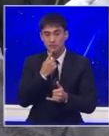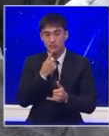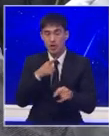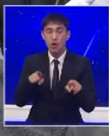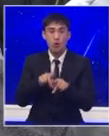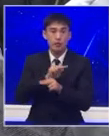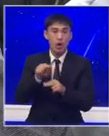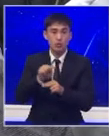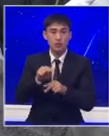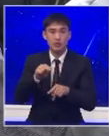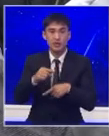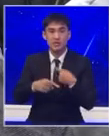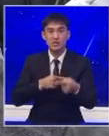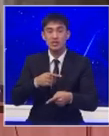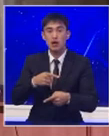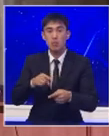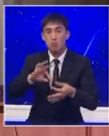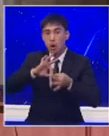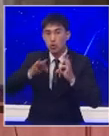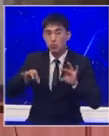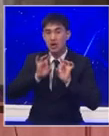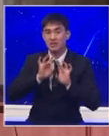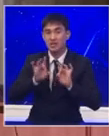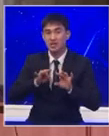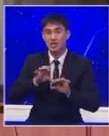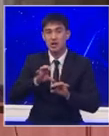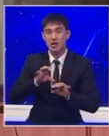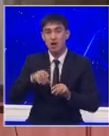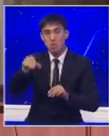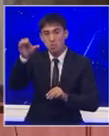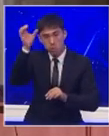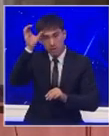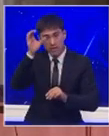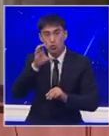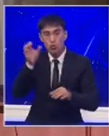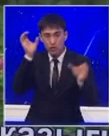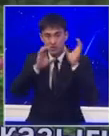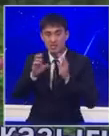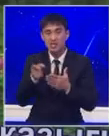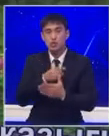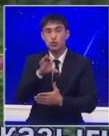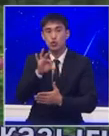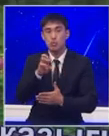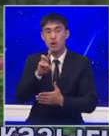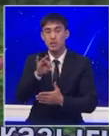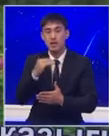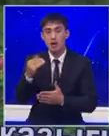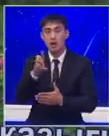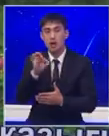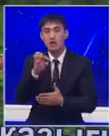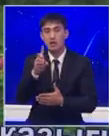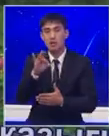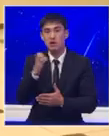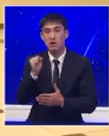О научном наследии классика более подробно рассказала ассоциированный профессор университета имени Сулеймана Демиреля Баян